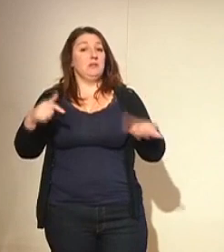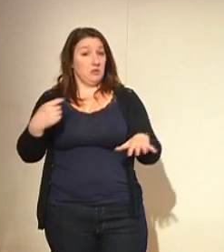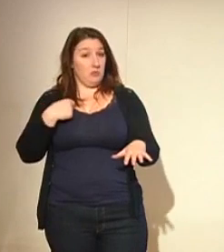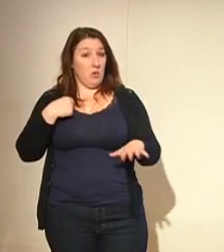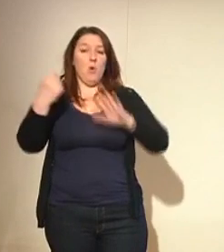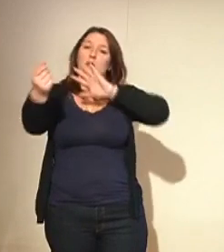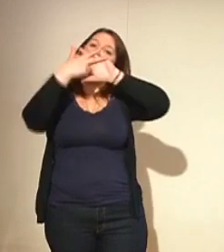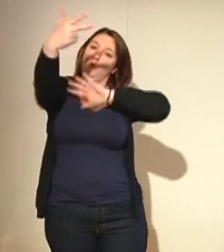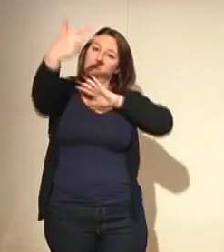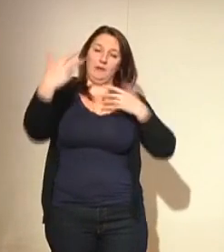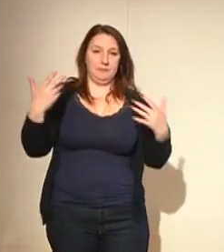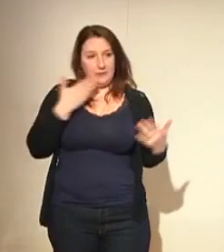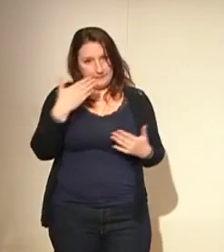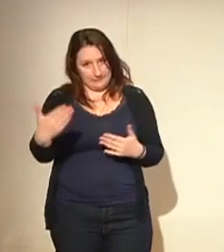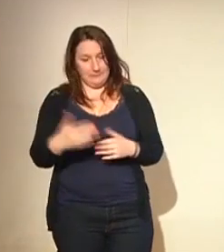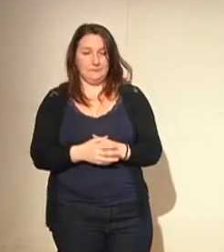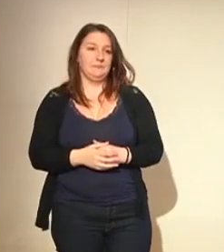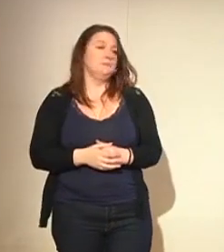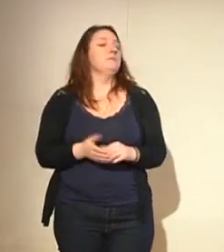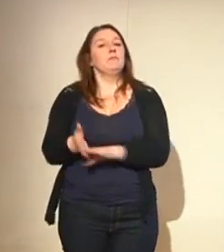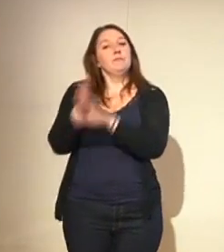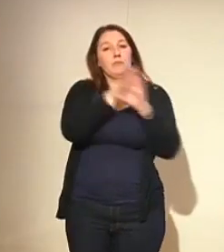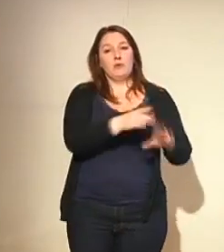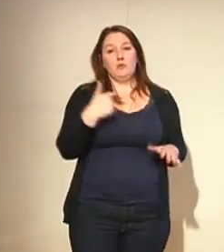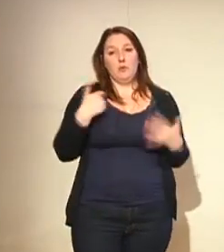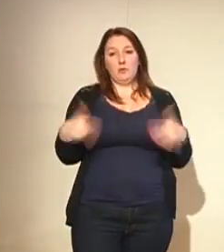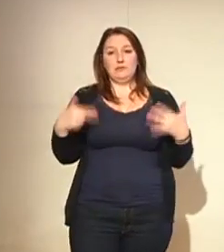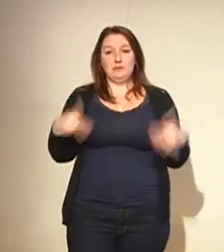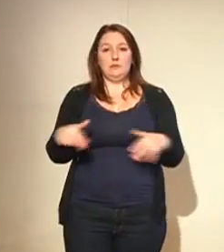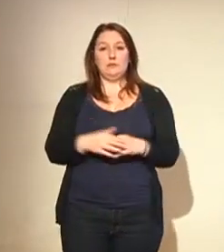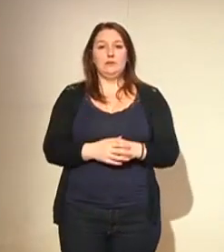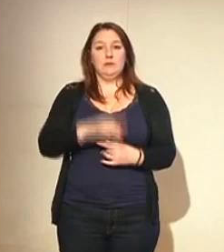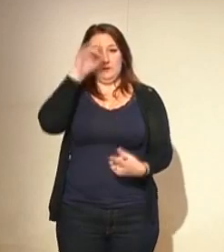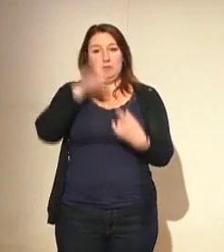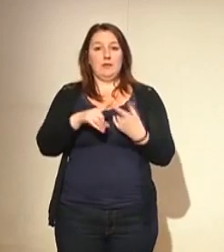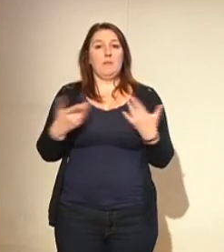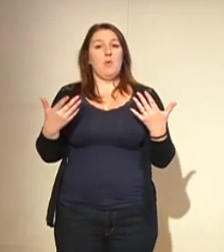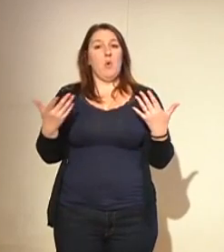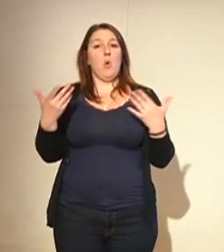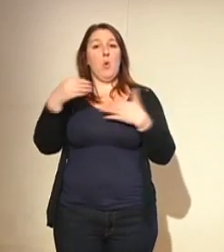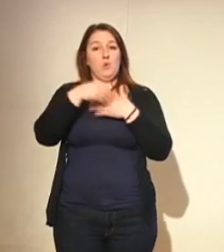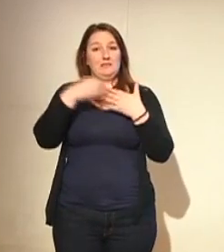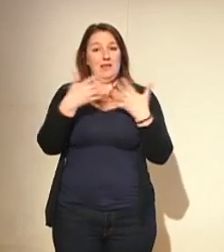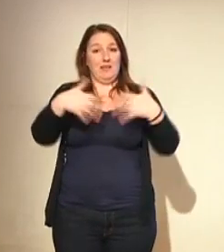adoptée merci nous pouvons aborder la délibération 18 qui concerne le conseil d'administration